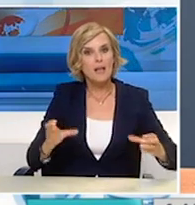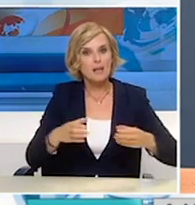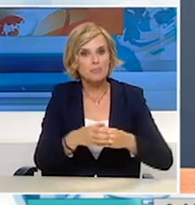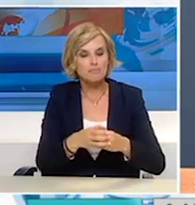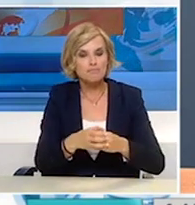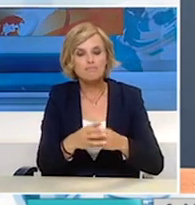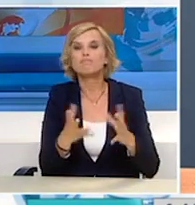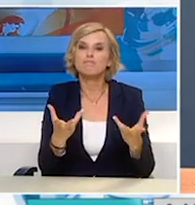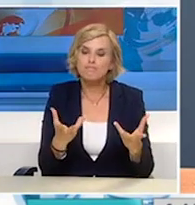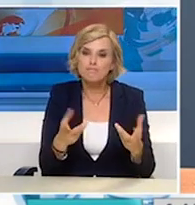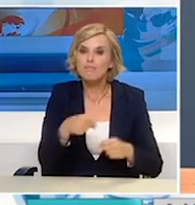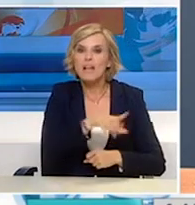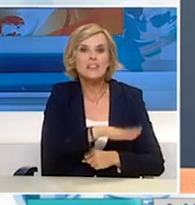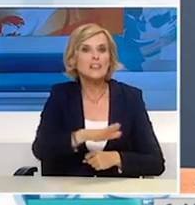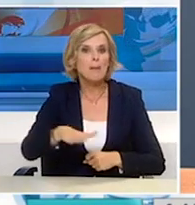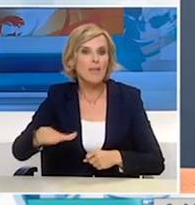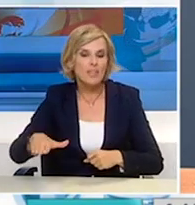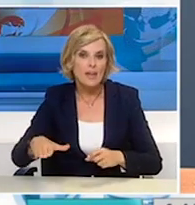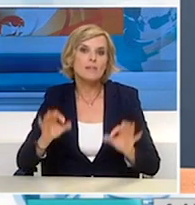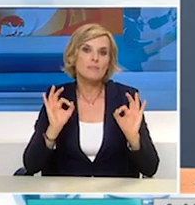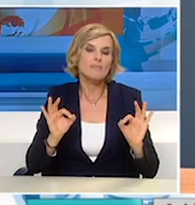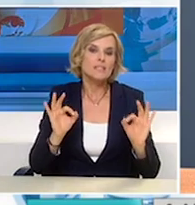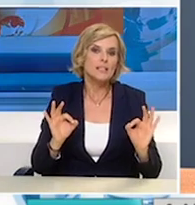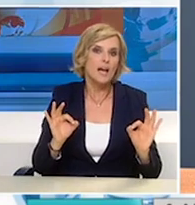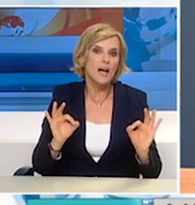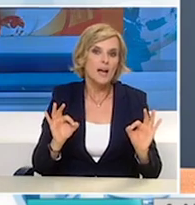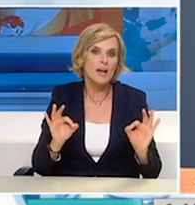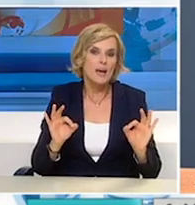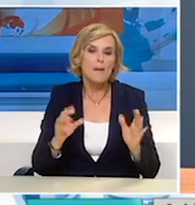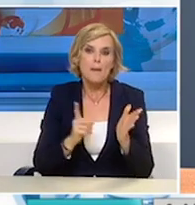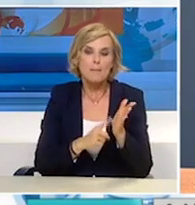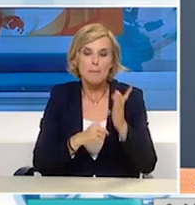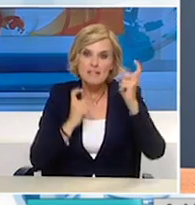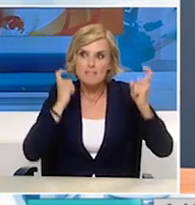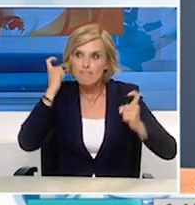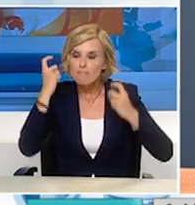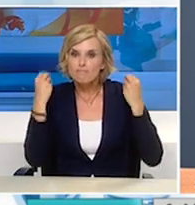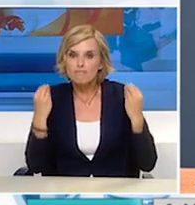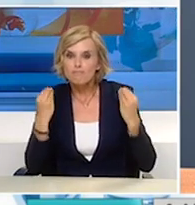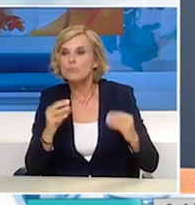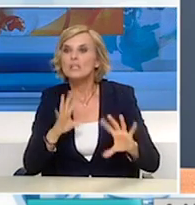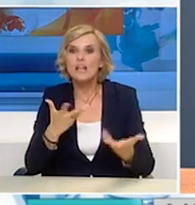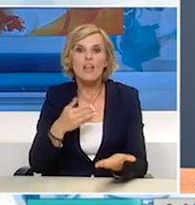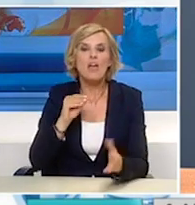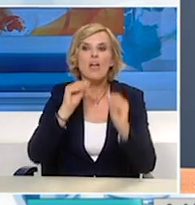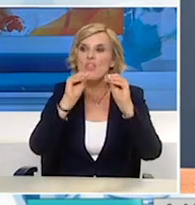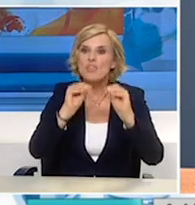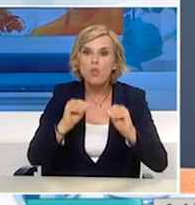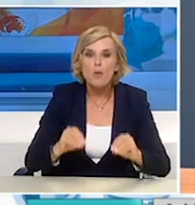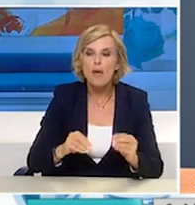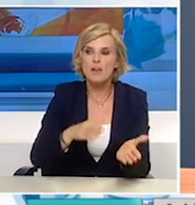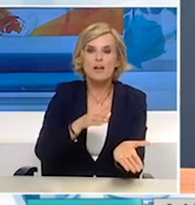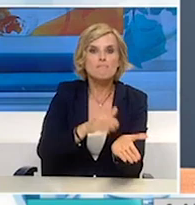αυτός ο πληθυσμός όντως χαρακτηρίζεται από δεδομένα επιστημονικά τα οποία είναι καλύτερα από αυτά που έχουν οι